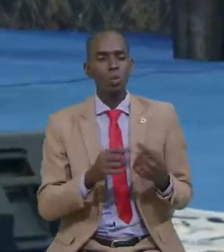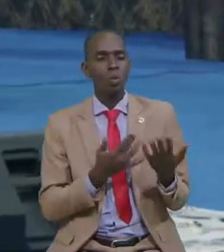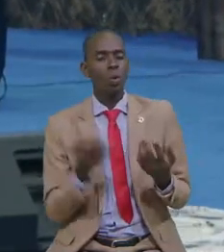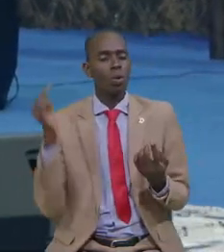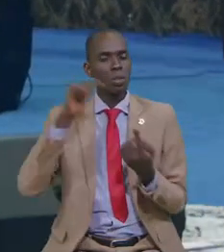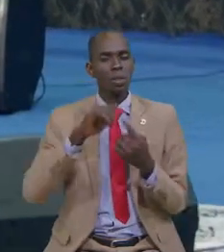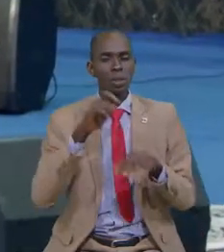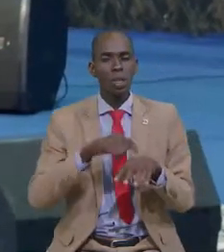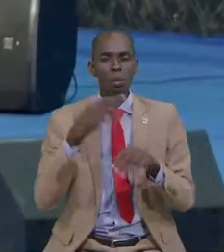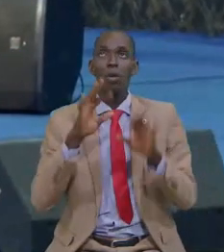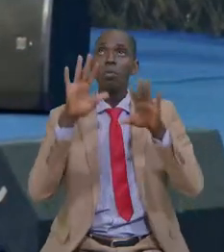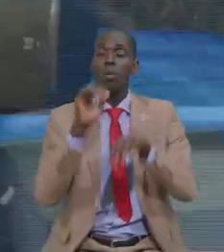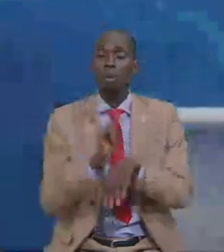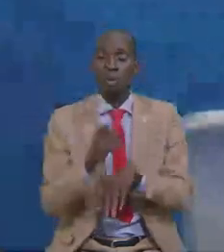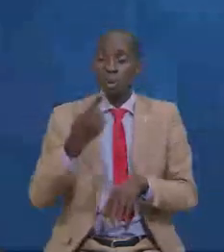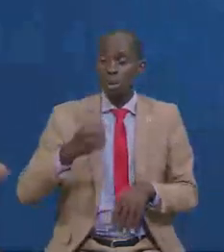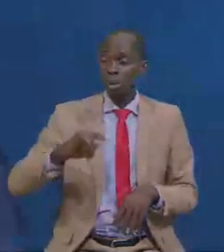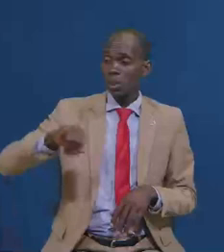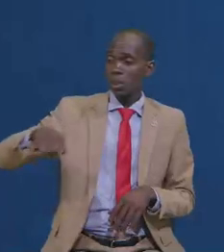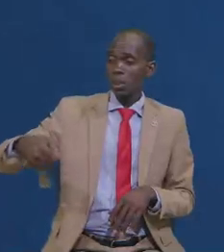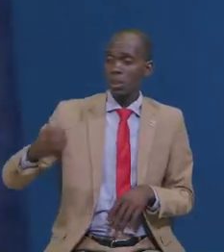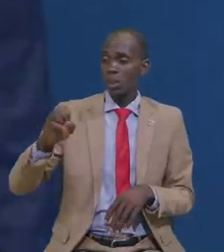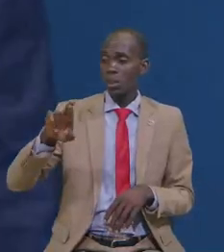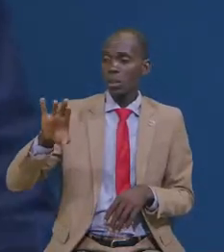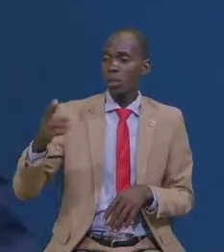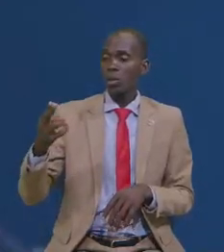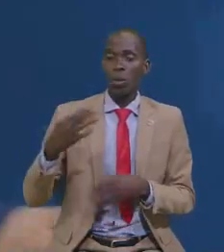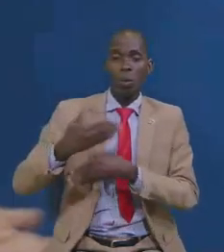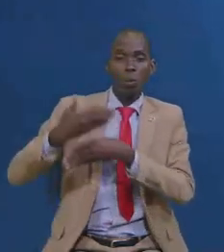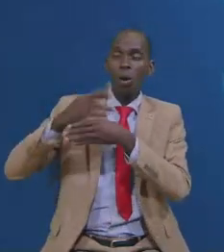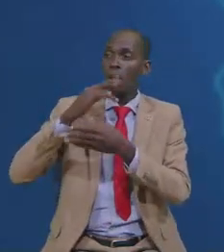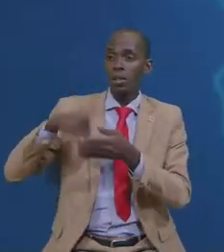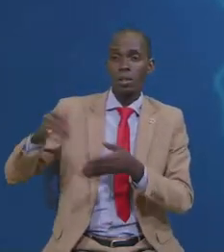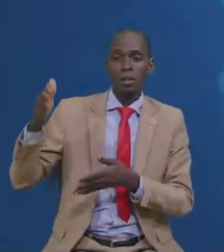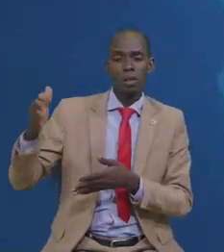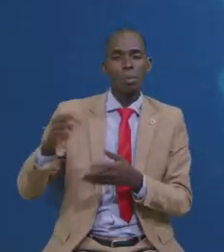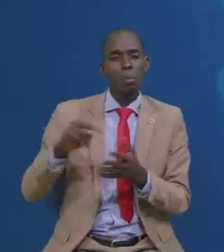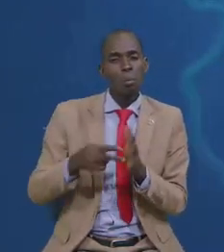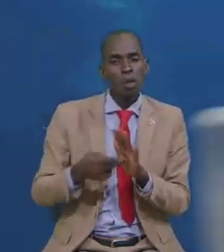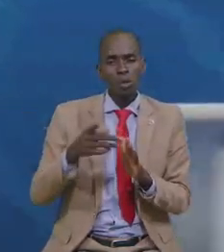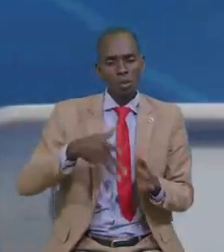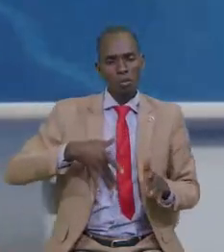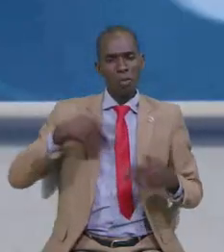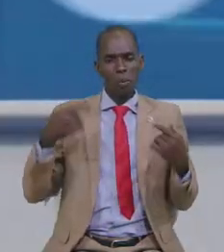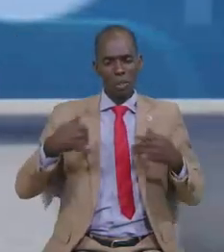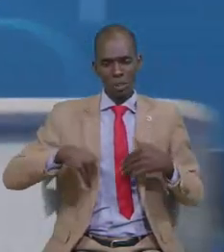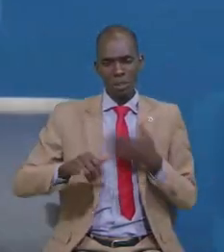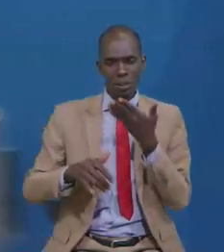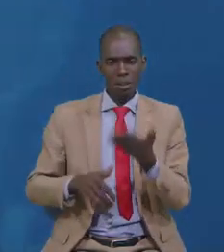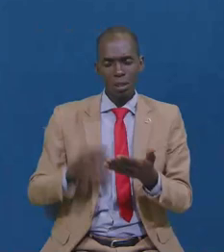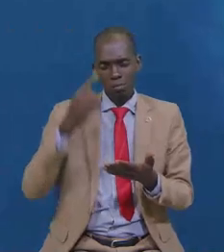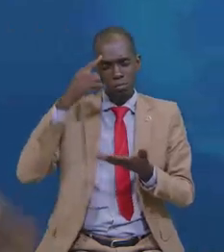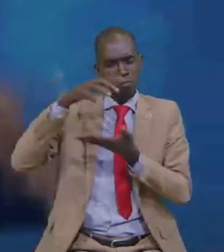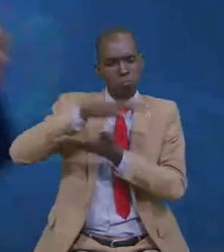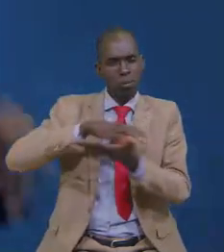jusqu'au moment du miracle. Les miracles de les murailles de Jéricho étaient toujours debout. Vous avez encore